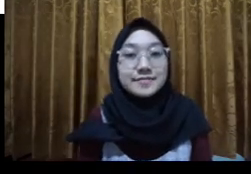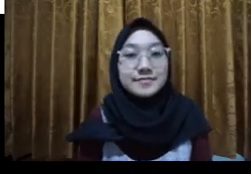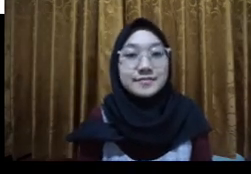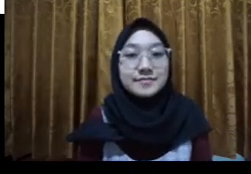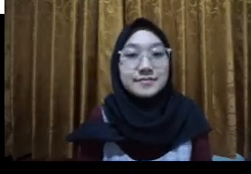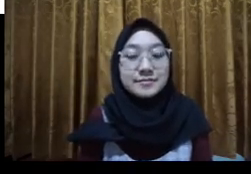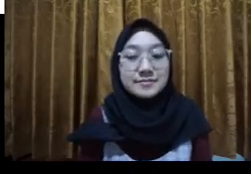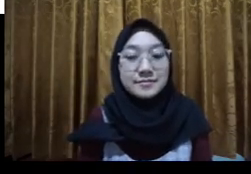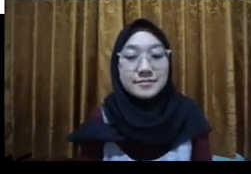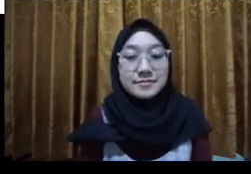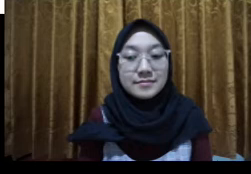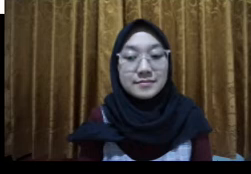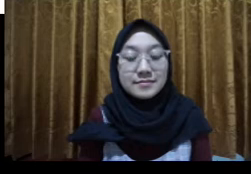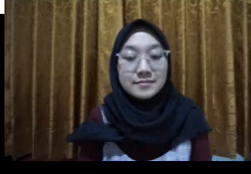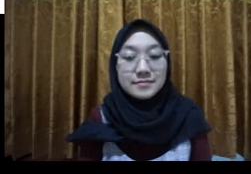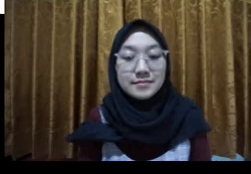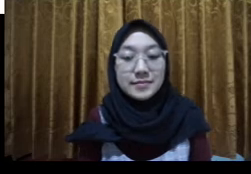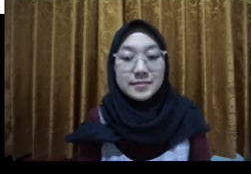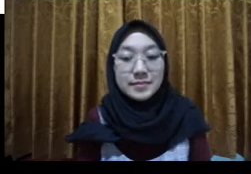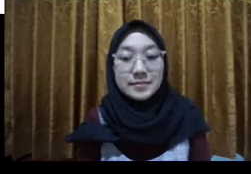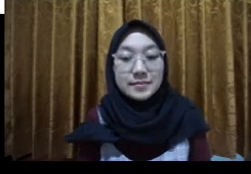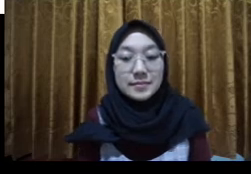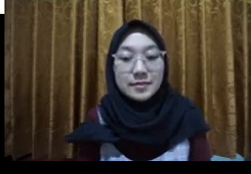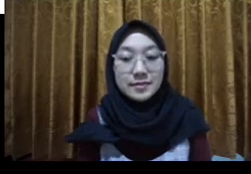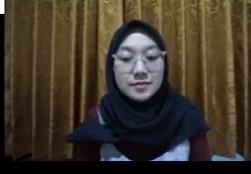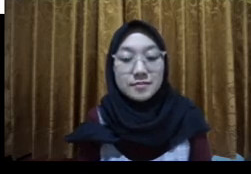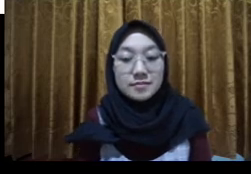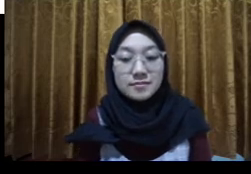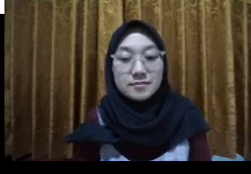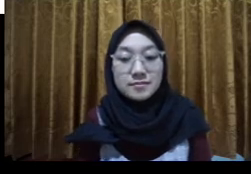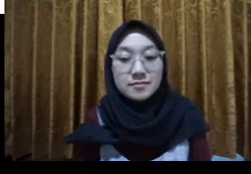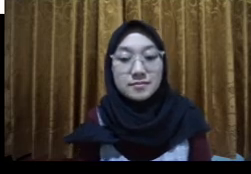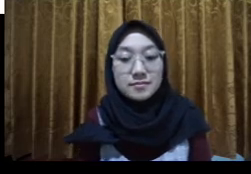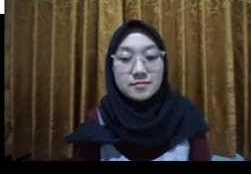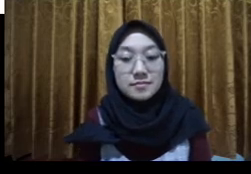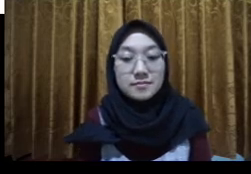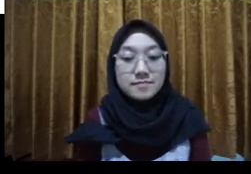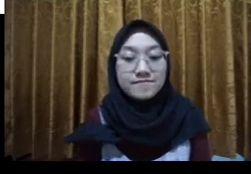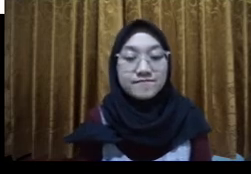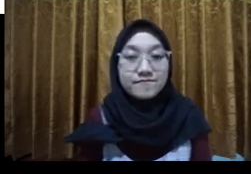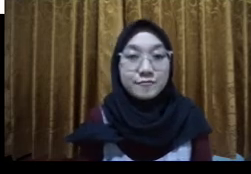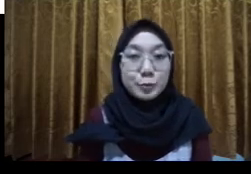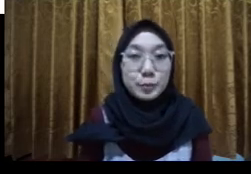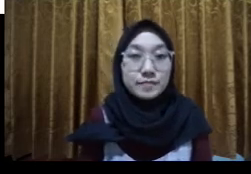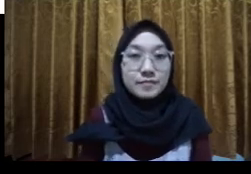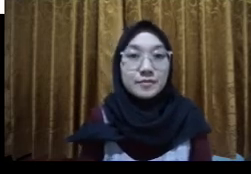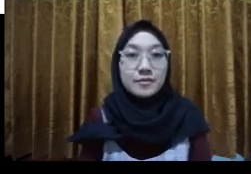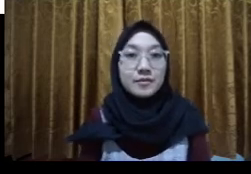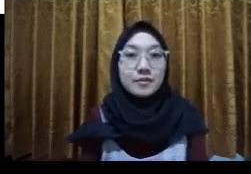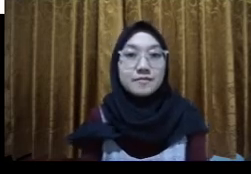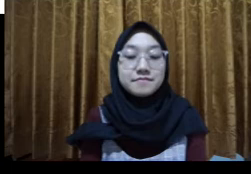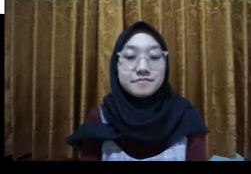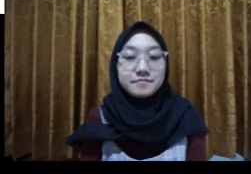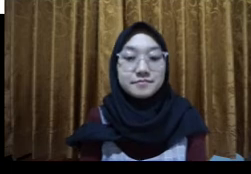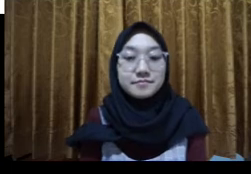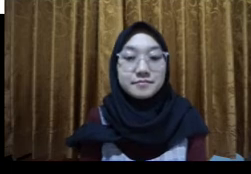Ki Hajar Dewantara mengatakan tentang penulis kita akan terhindar dari salah bertindak. Bagaimana Nah, ini kondisi membuat adiknya mempan dengan